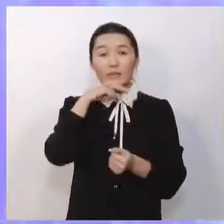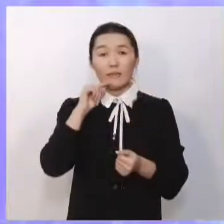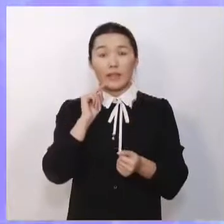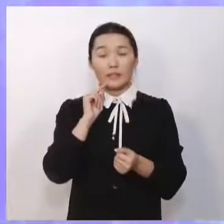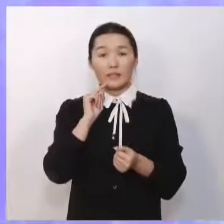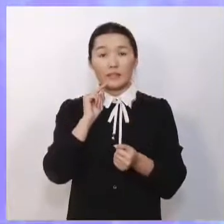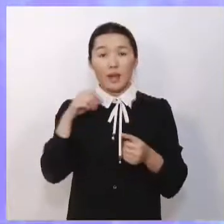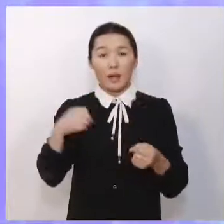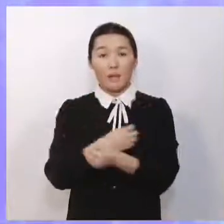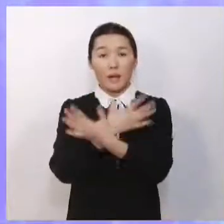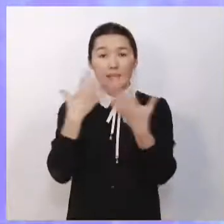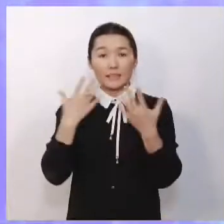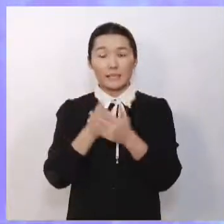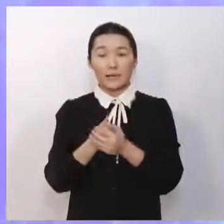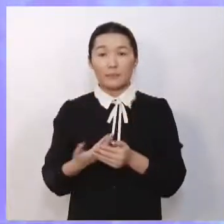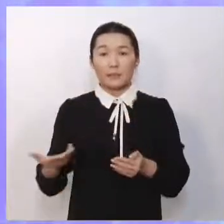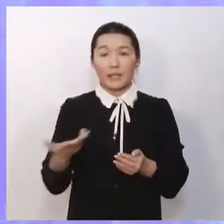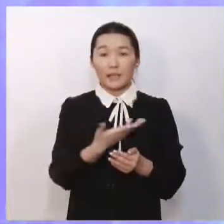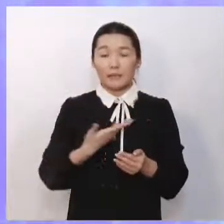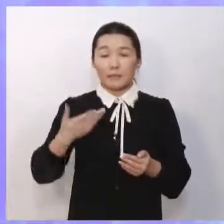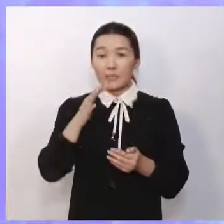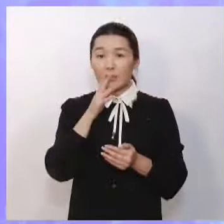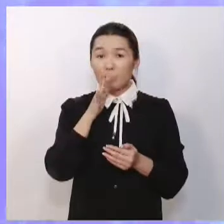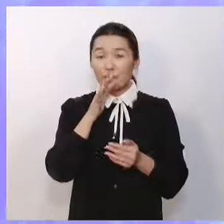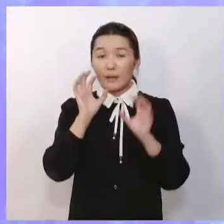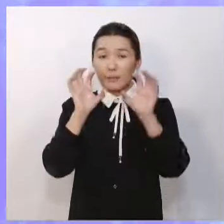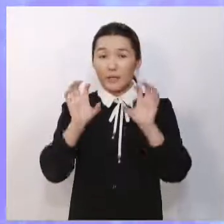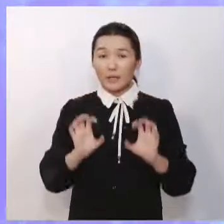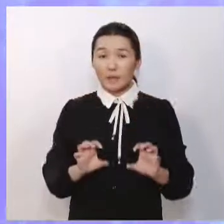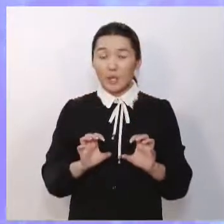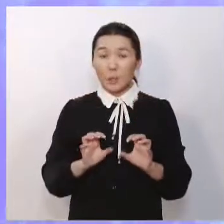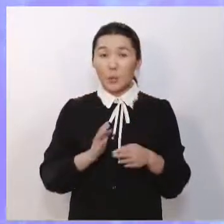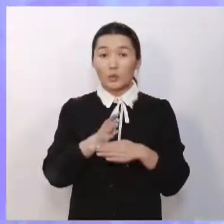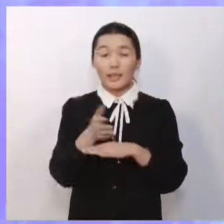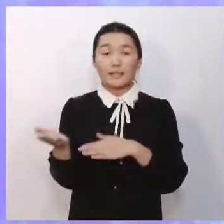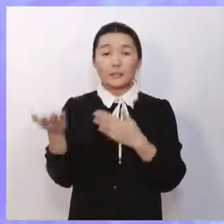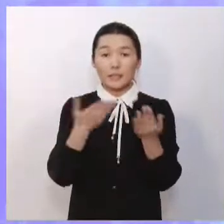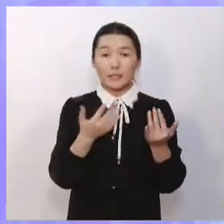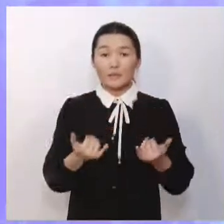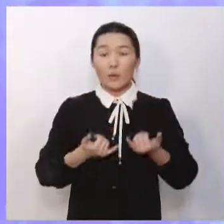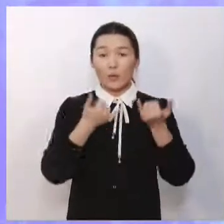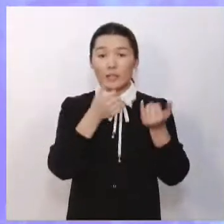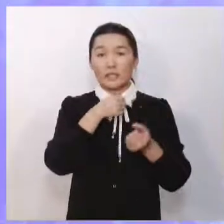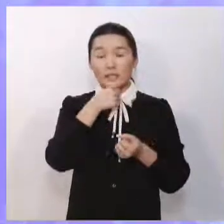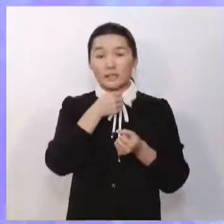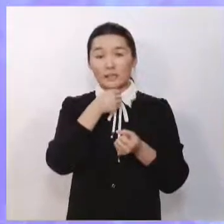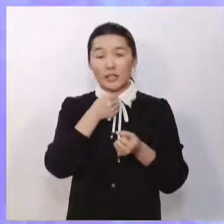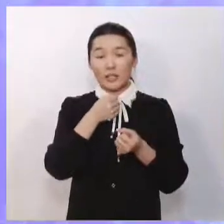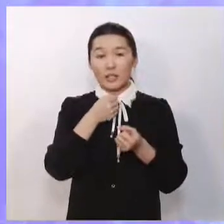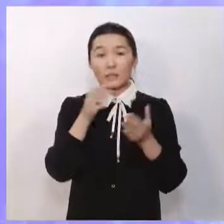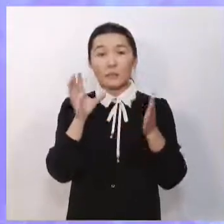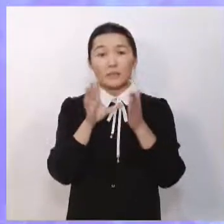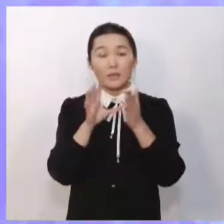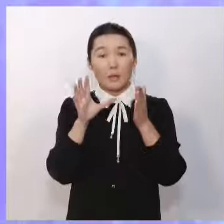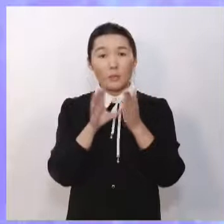праздника. В наше время законы гостеприимства, уважения к старшим, взаимопомощи стали